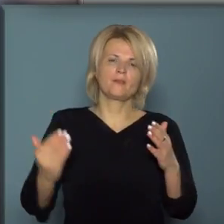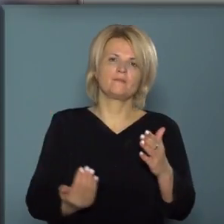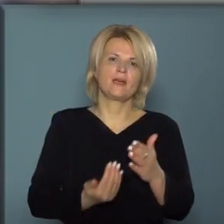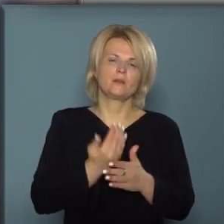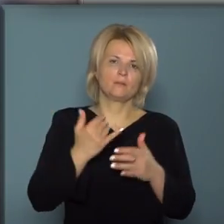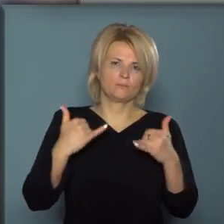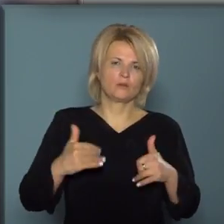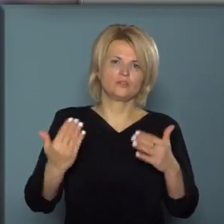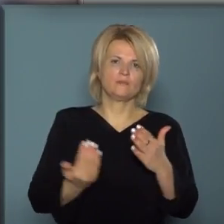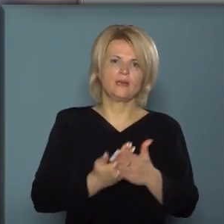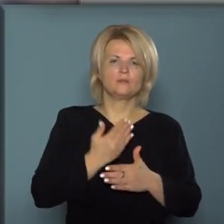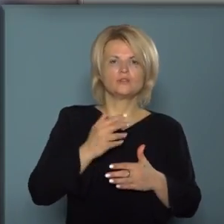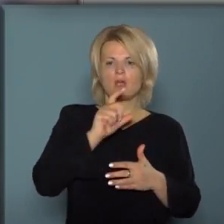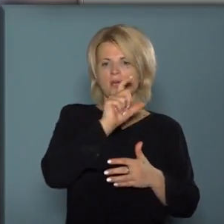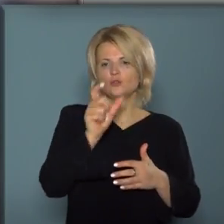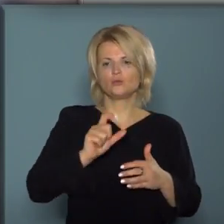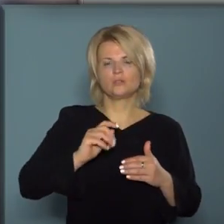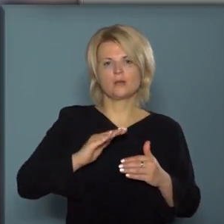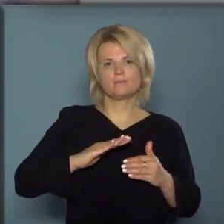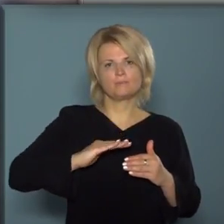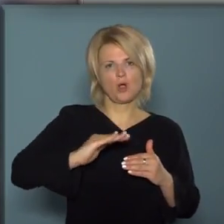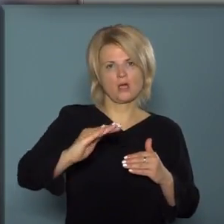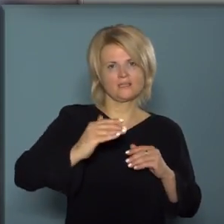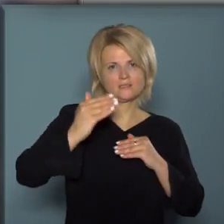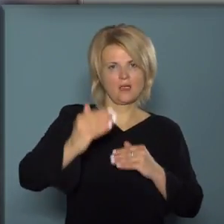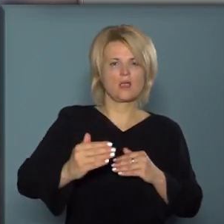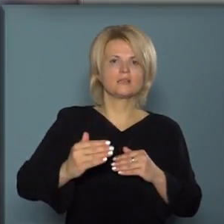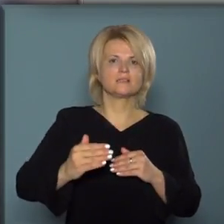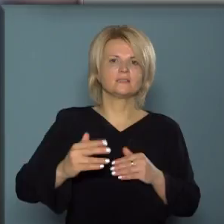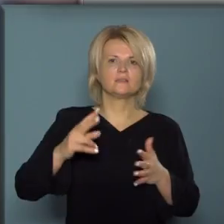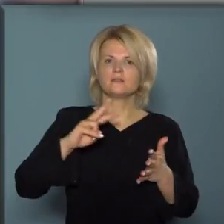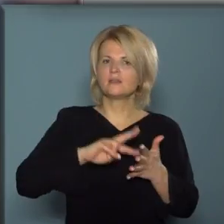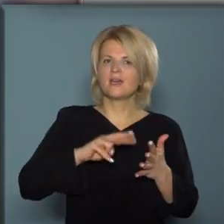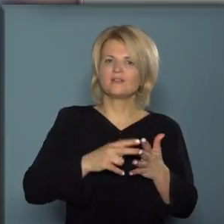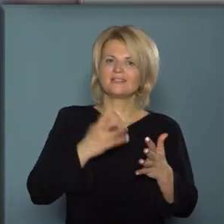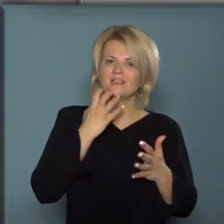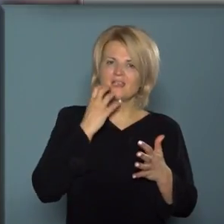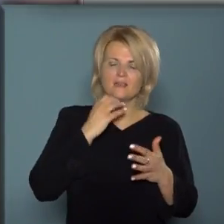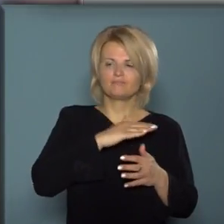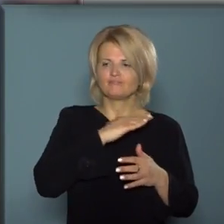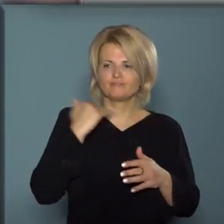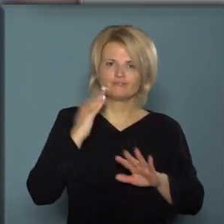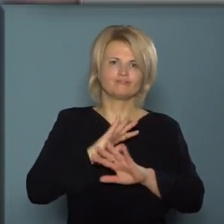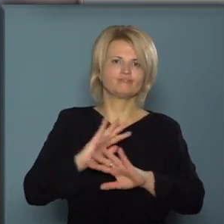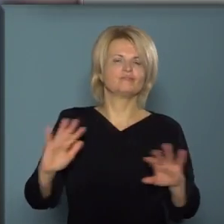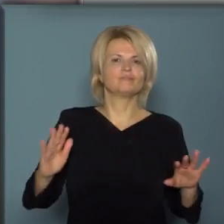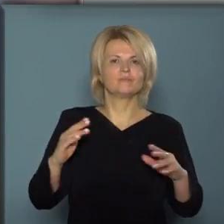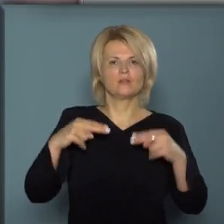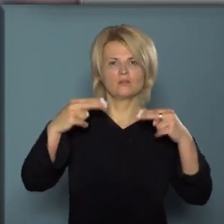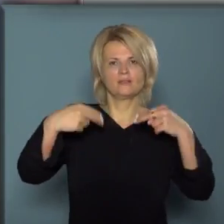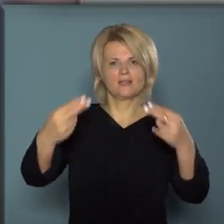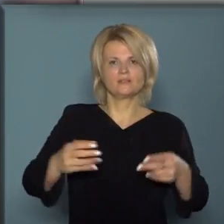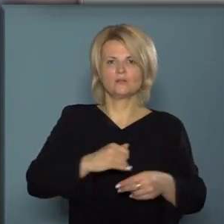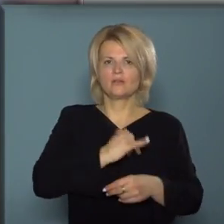felújítás alatt álló Dunaparti partszakasszal együtt a kerületi igényeket bőséggel le fogja fedni, hogy a következő